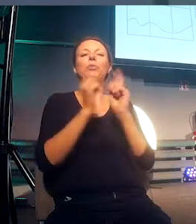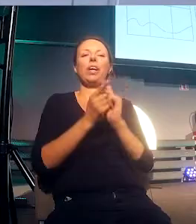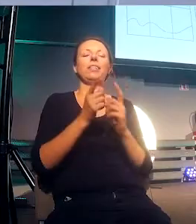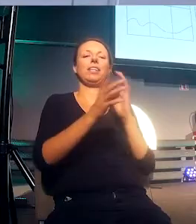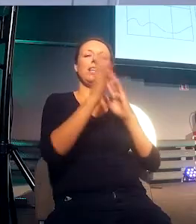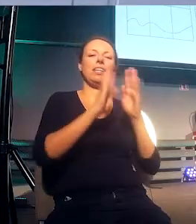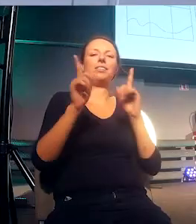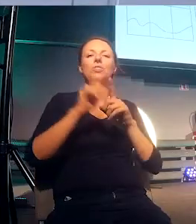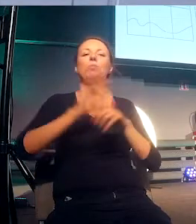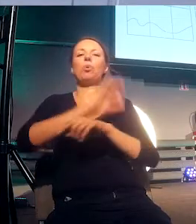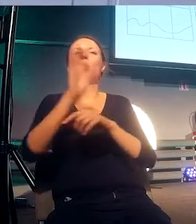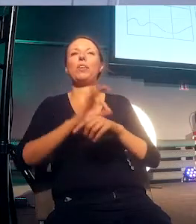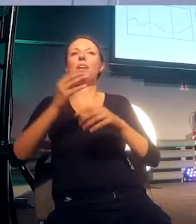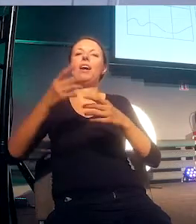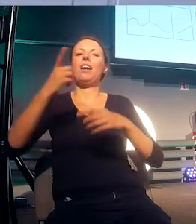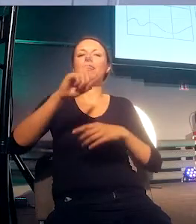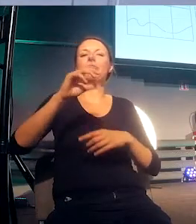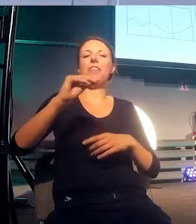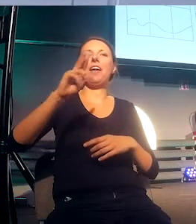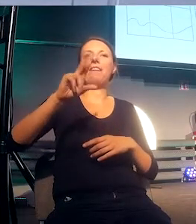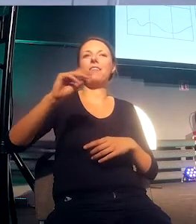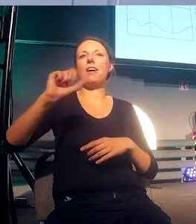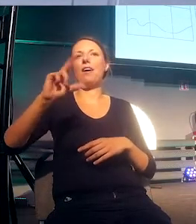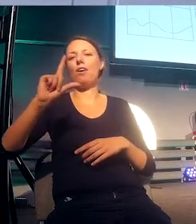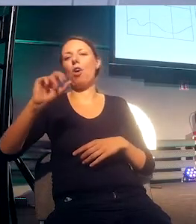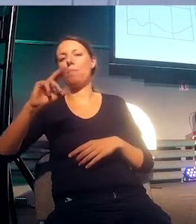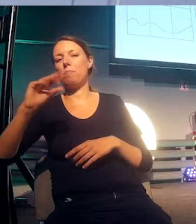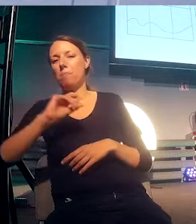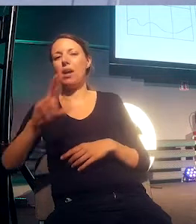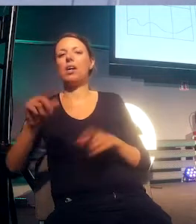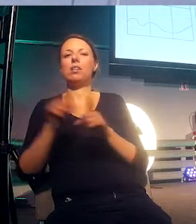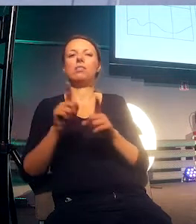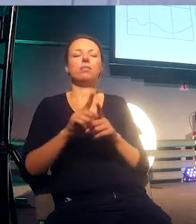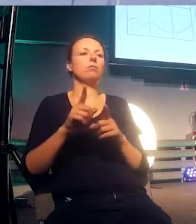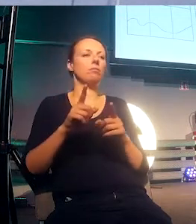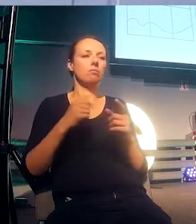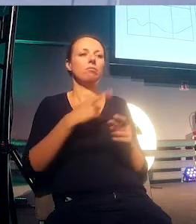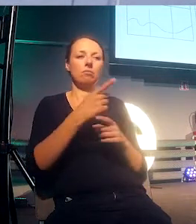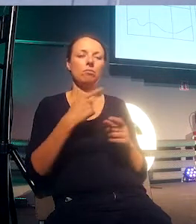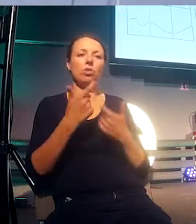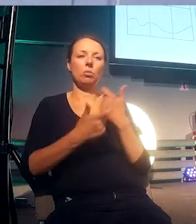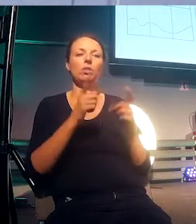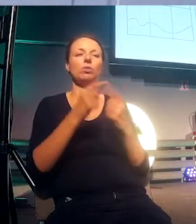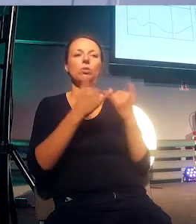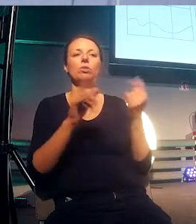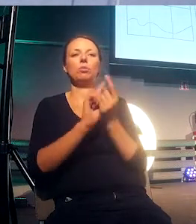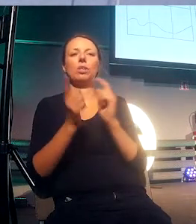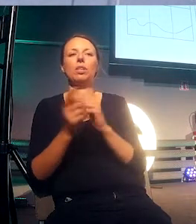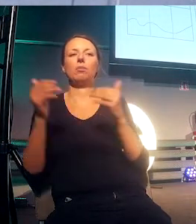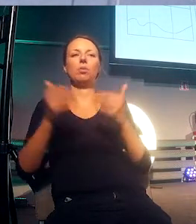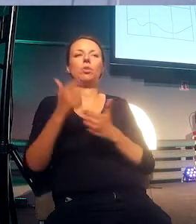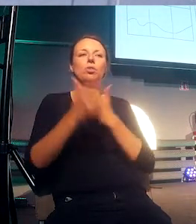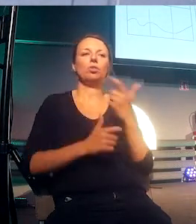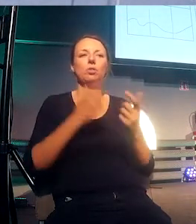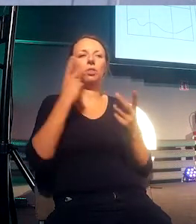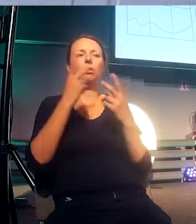ownerami i technologią. Bo dzięki temu nie tylko my, ale też członkowie spotkania są w stanie bardzo szybko